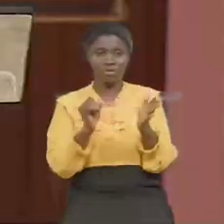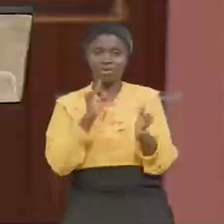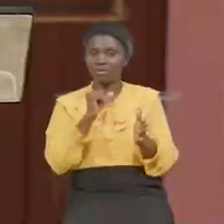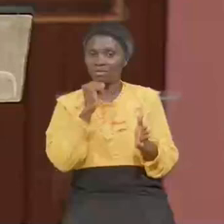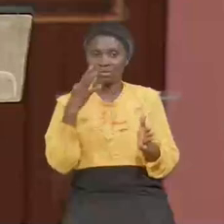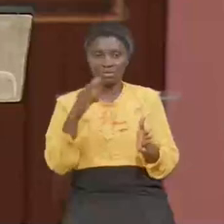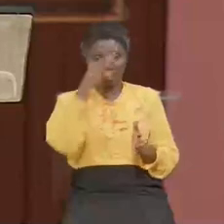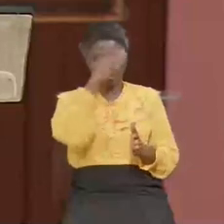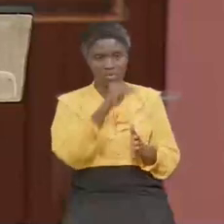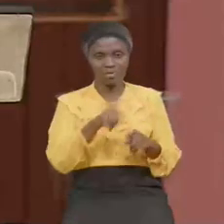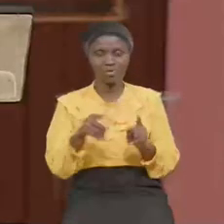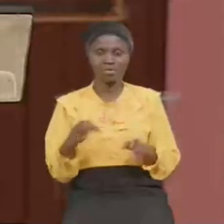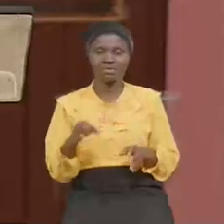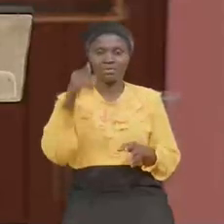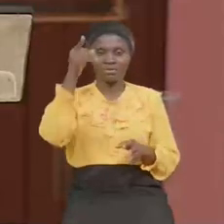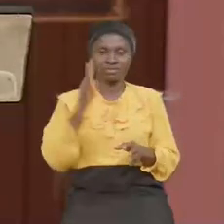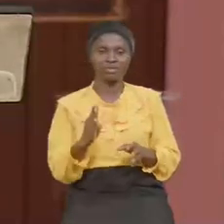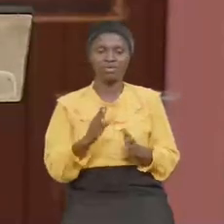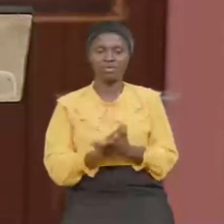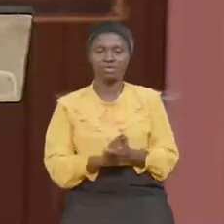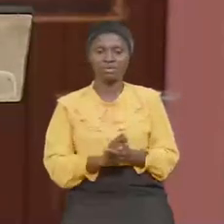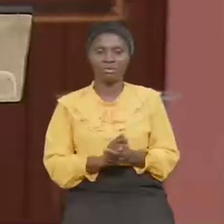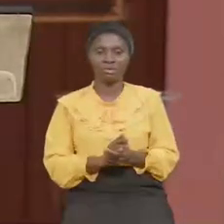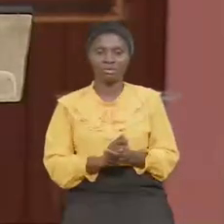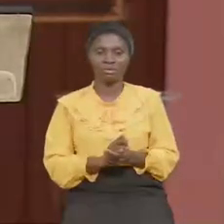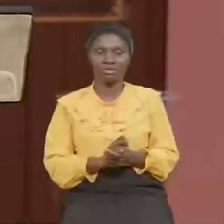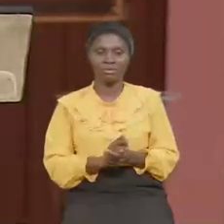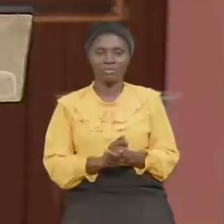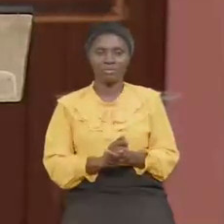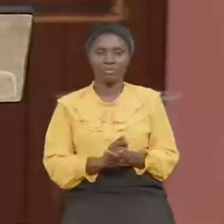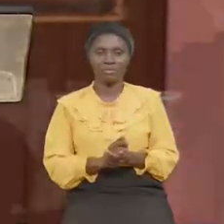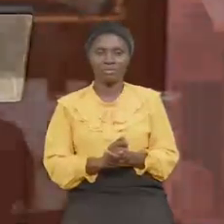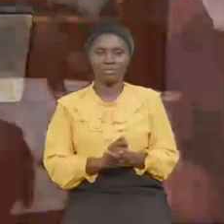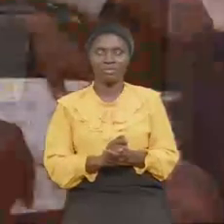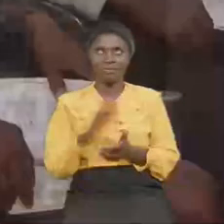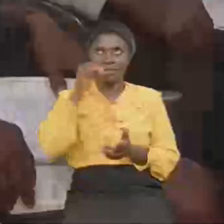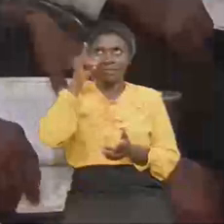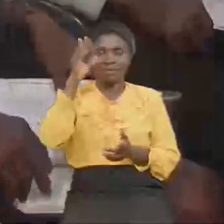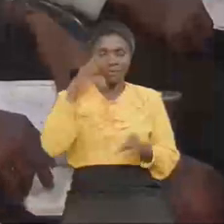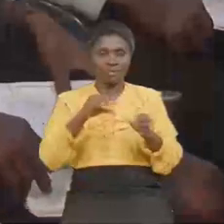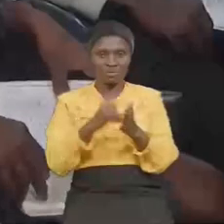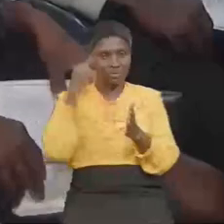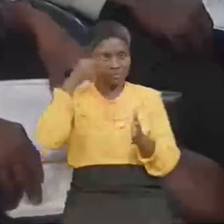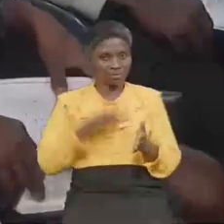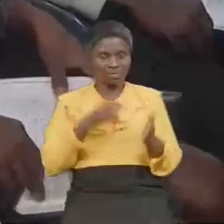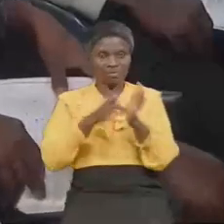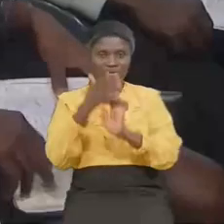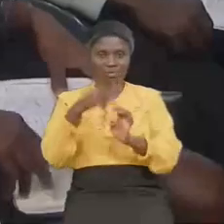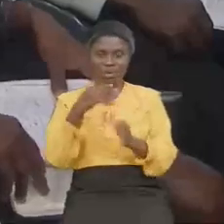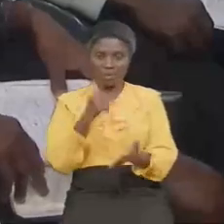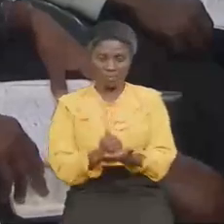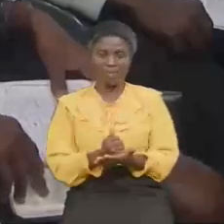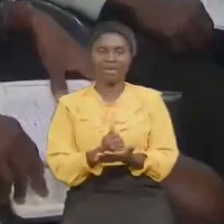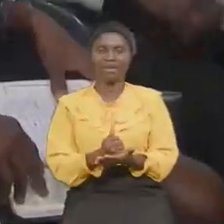hommes, mais de Dieu. Il le fera pour nous. J'ai dit, il le fera pour nous, en